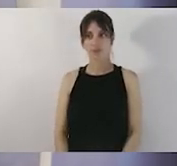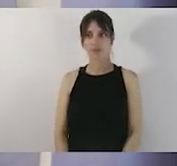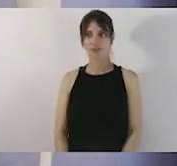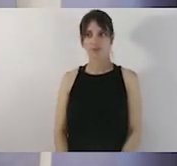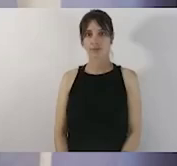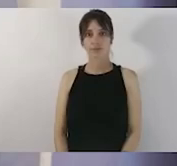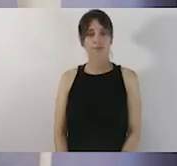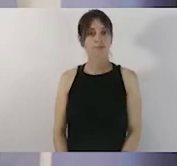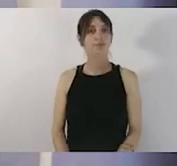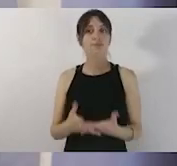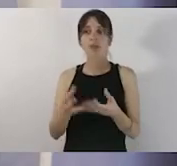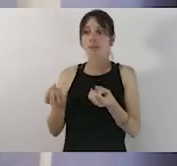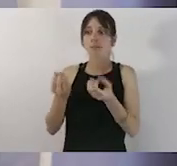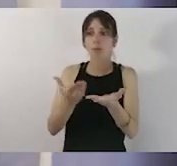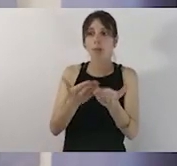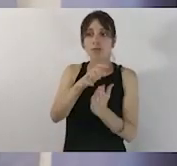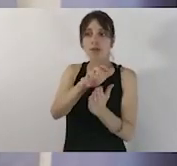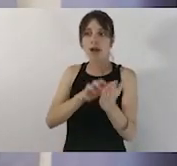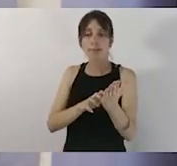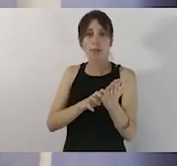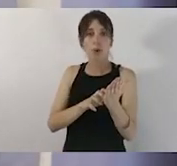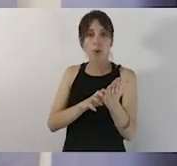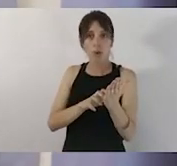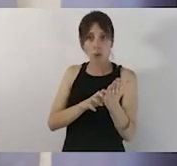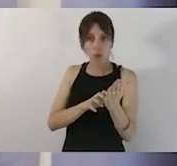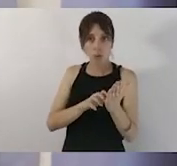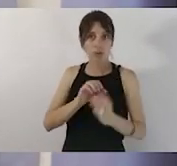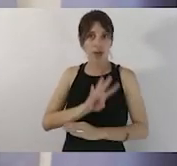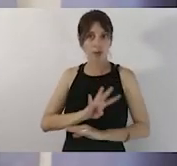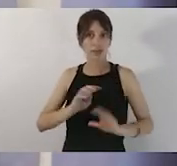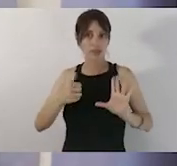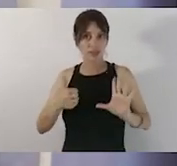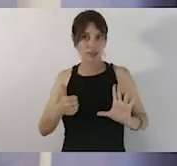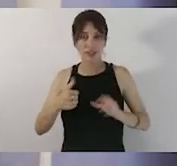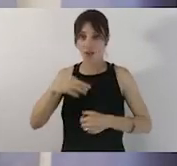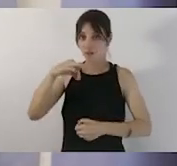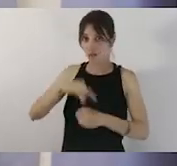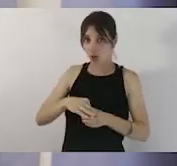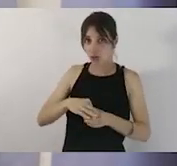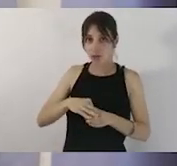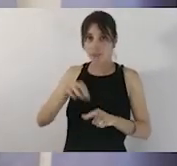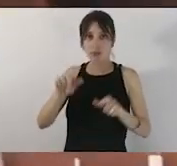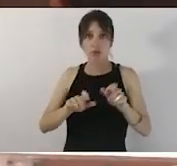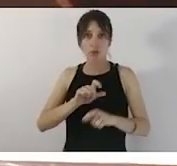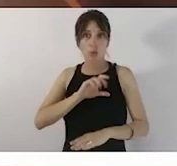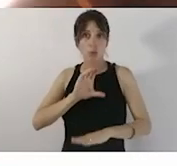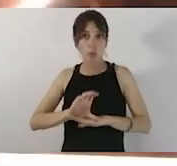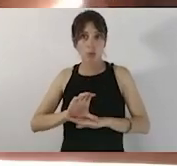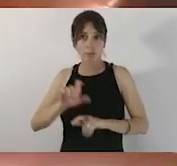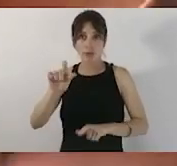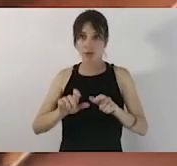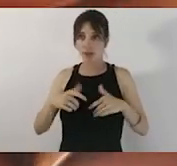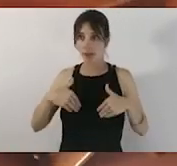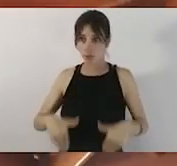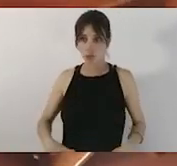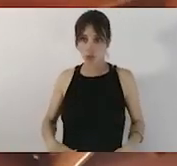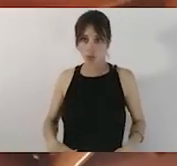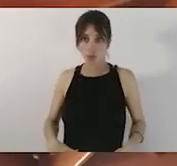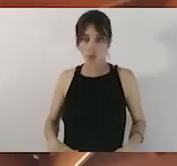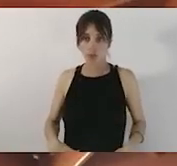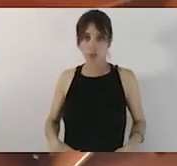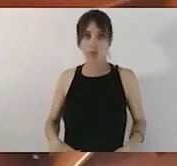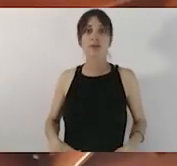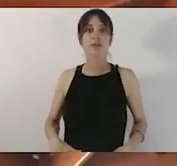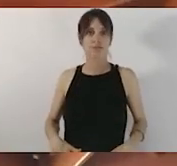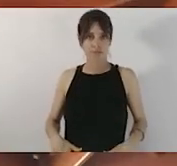Je passe au vote sur le rapport du coup 46. Y a-t-il des contre, des abstentions ?